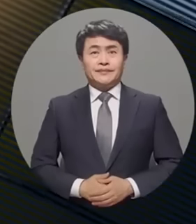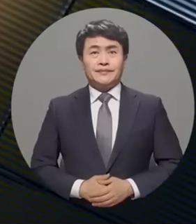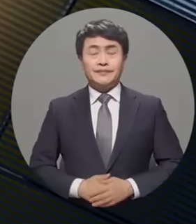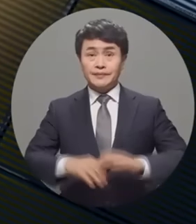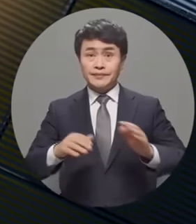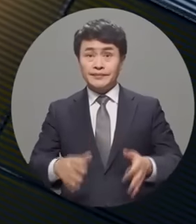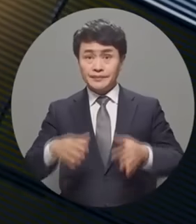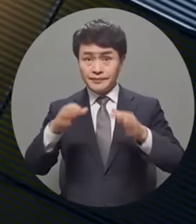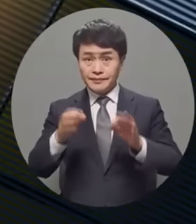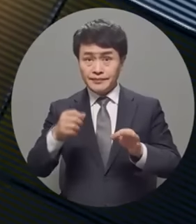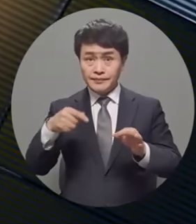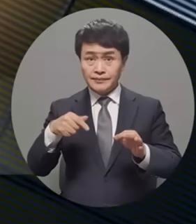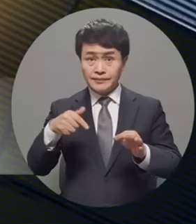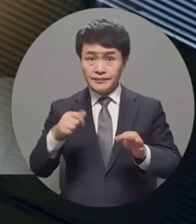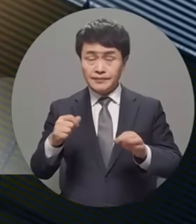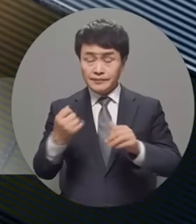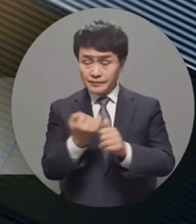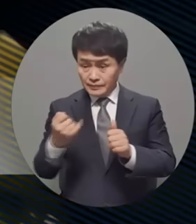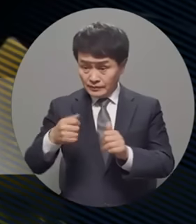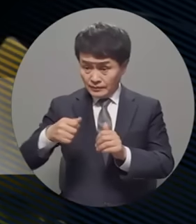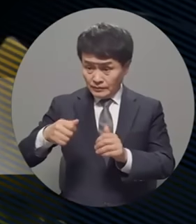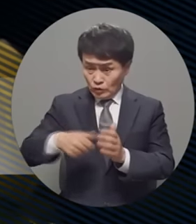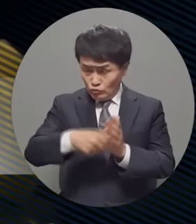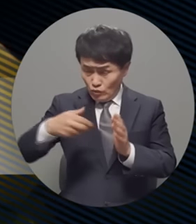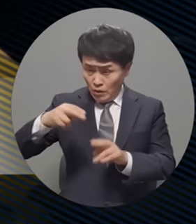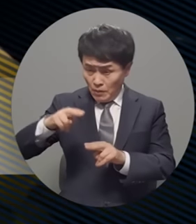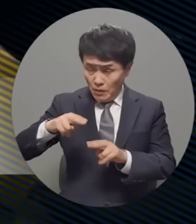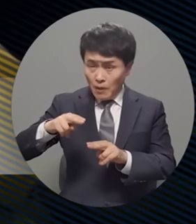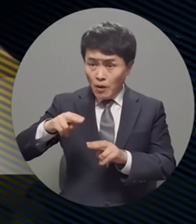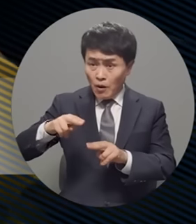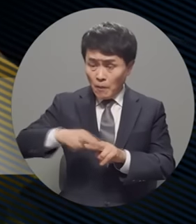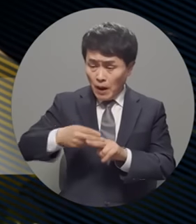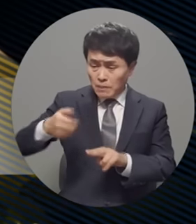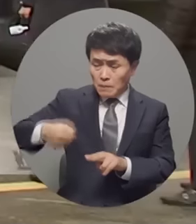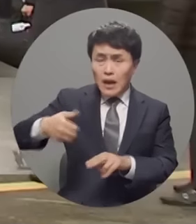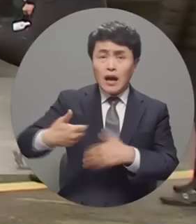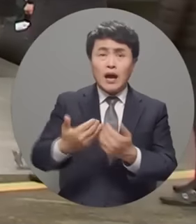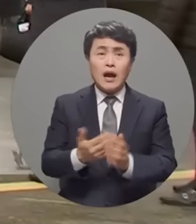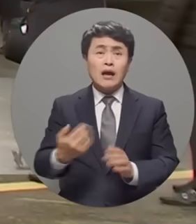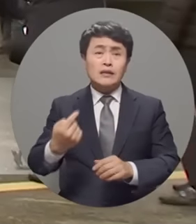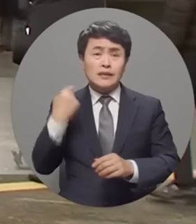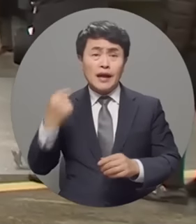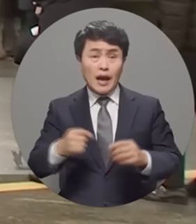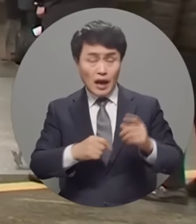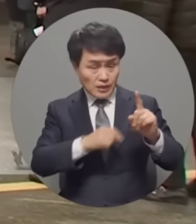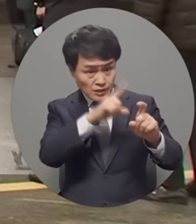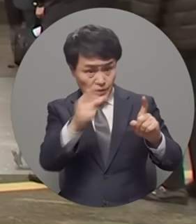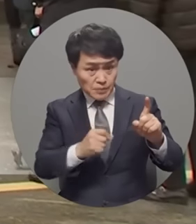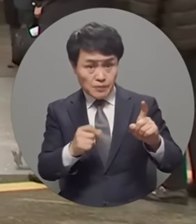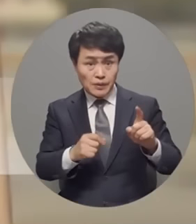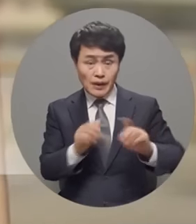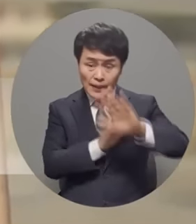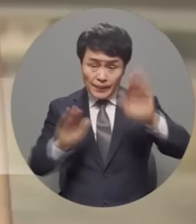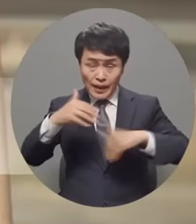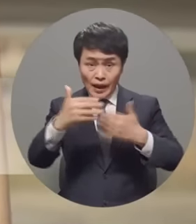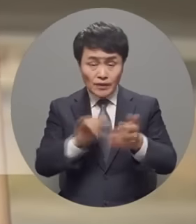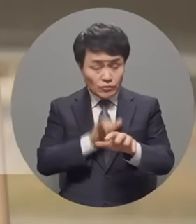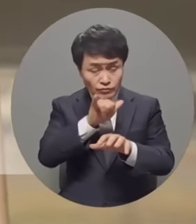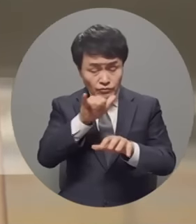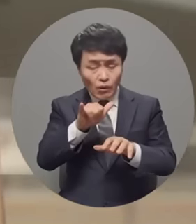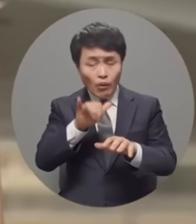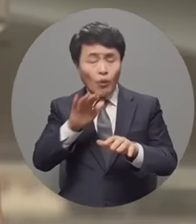김건희 여사는 명품백 수수 의혹이 불거진 뒤 작년 12월 네덜란드 순방을 끝으로 5달간 공개 활동에 나서지